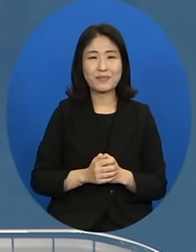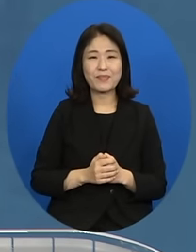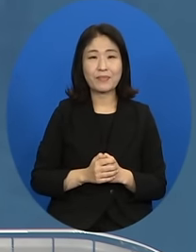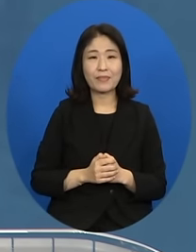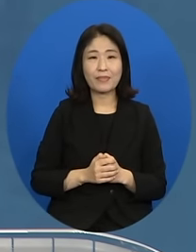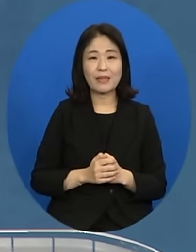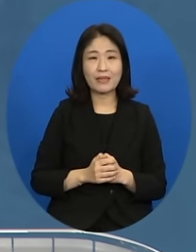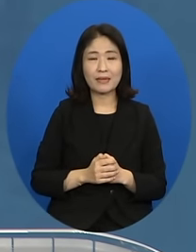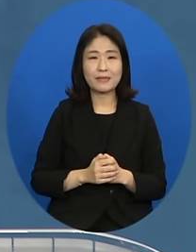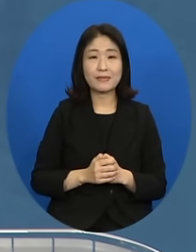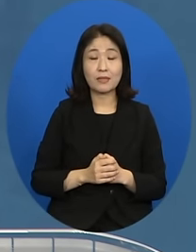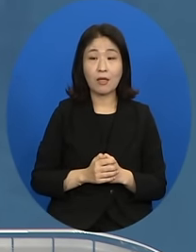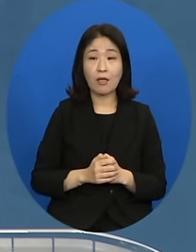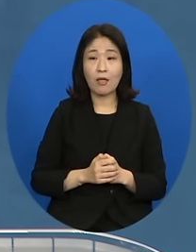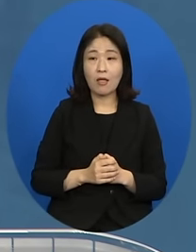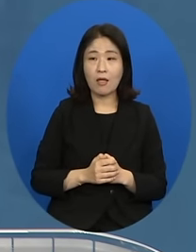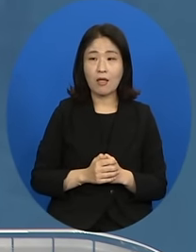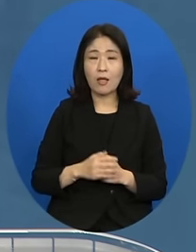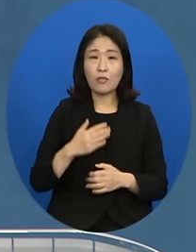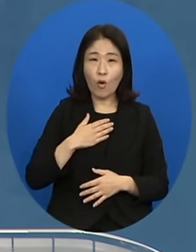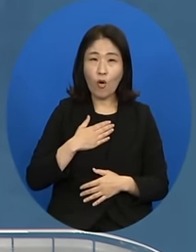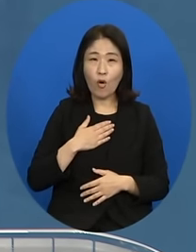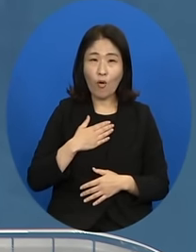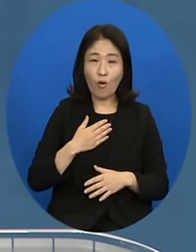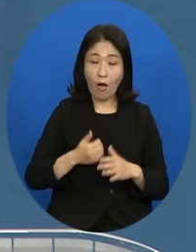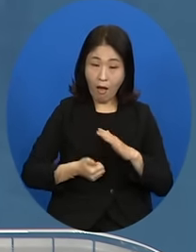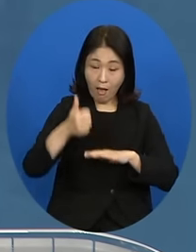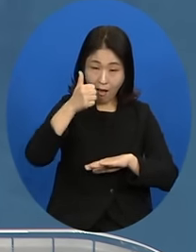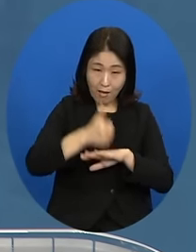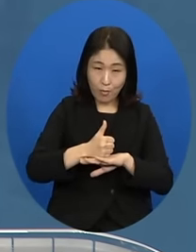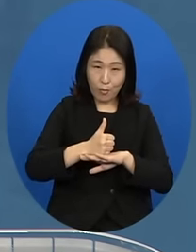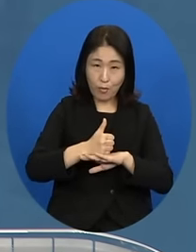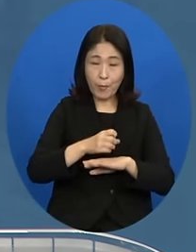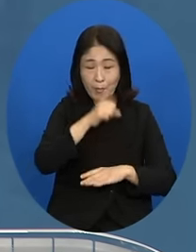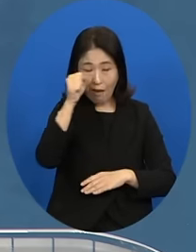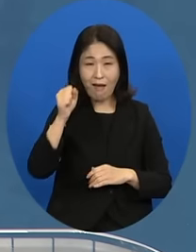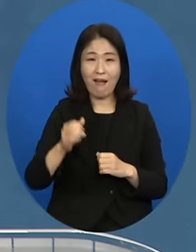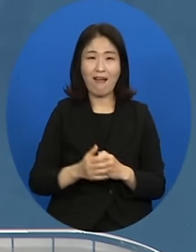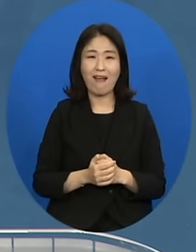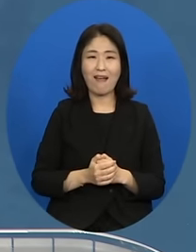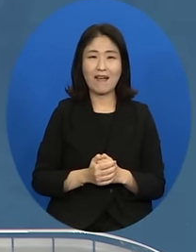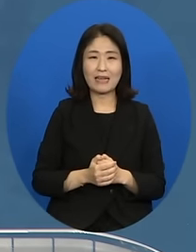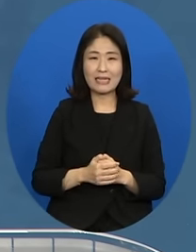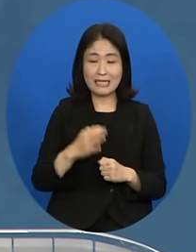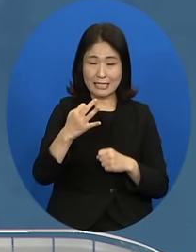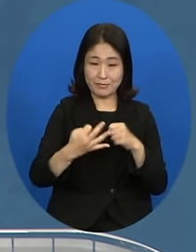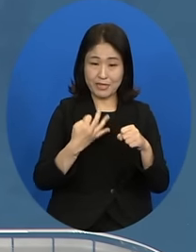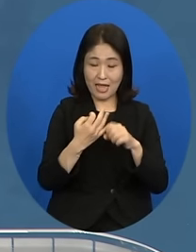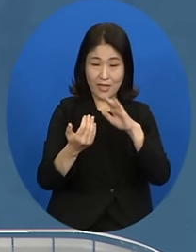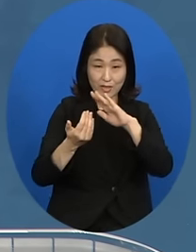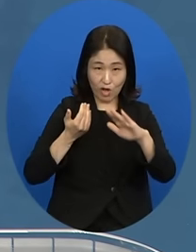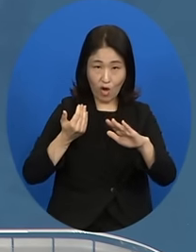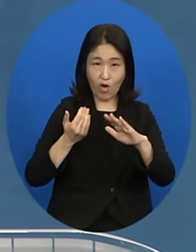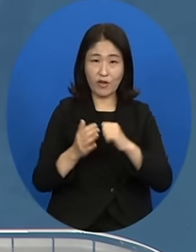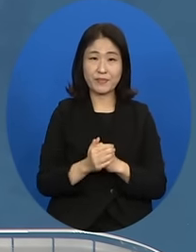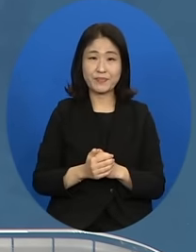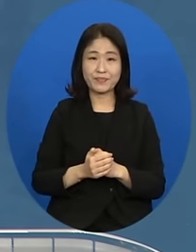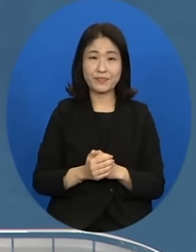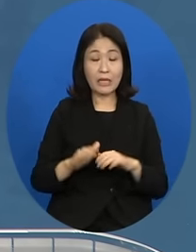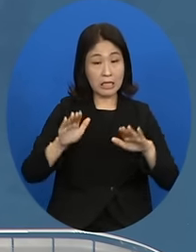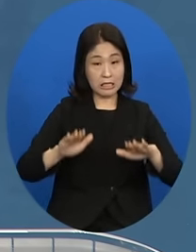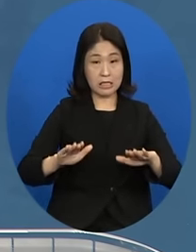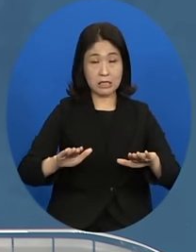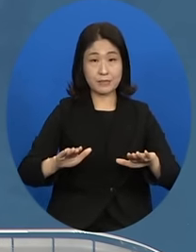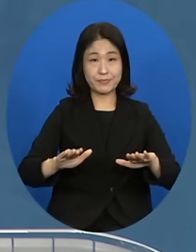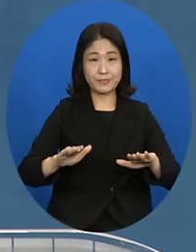사역하자고 연락을 주셨어요. 그게 14년 전 일입니다. 그리고 14년이 지난 지금은요,